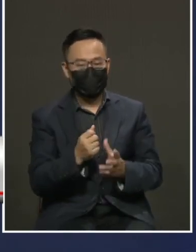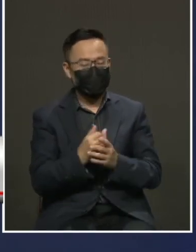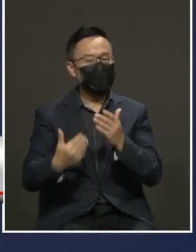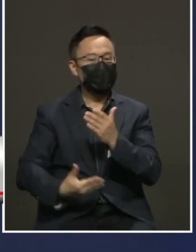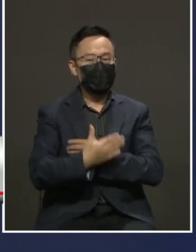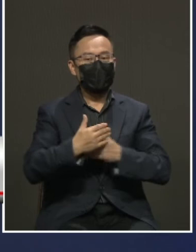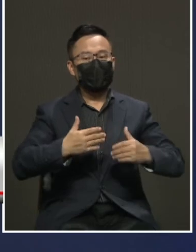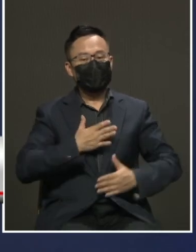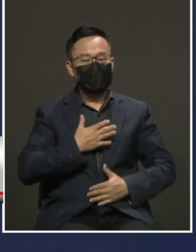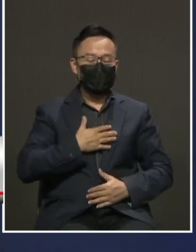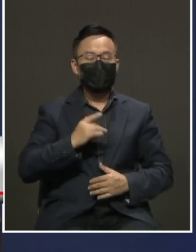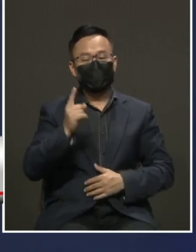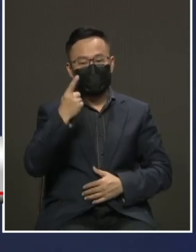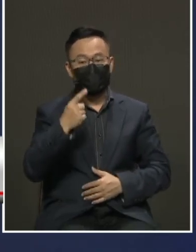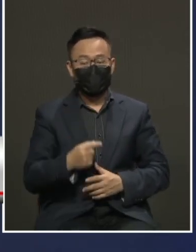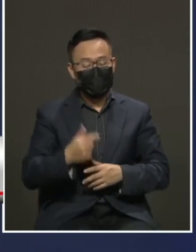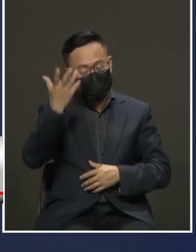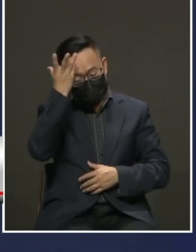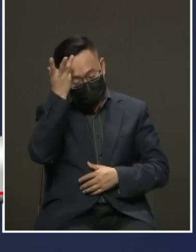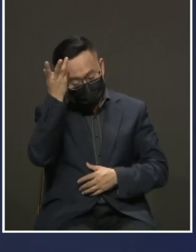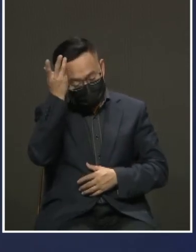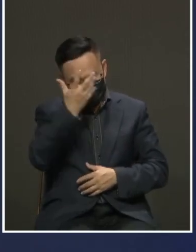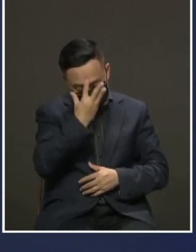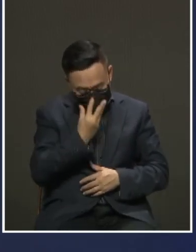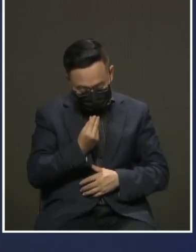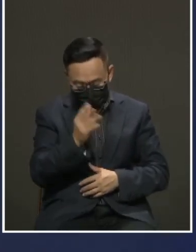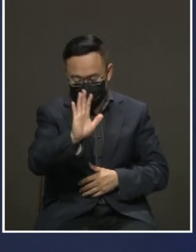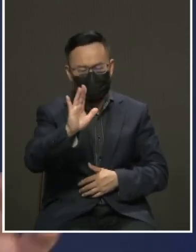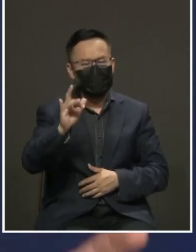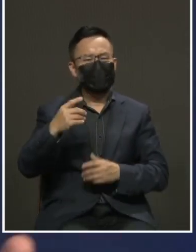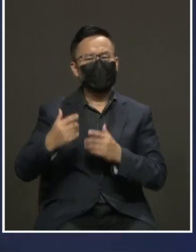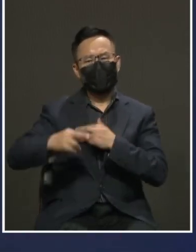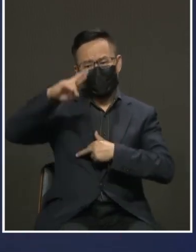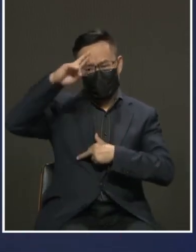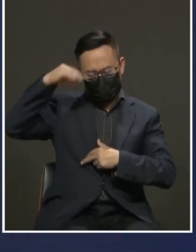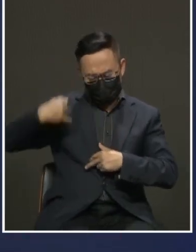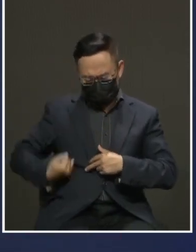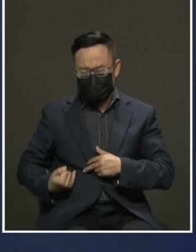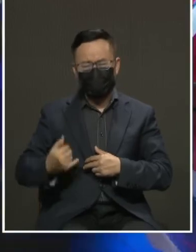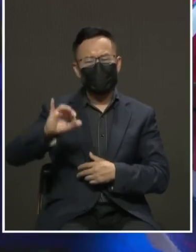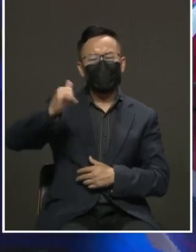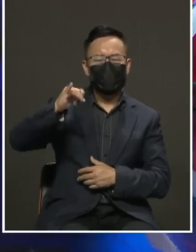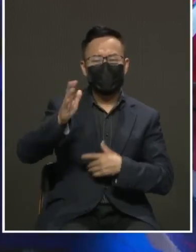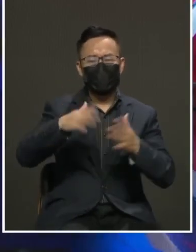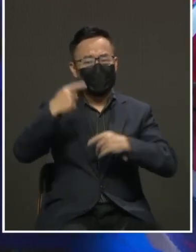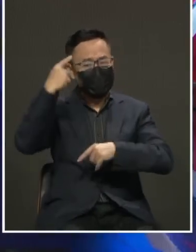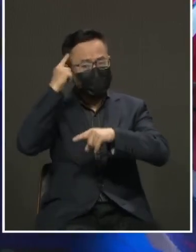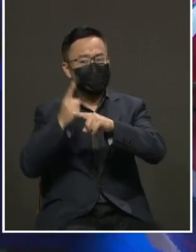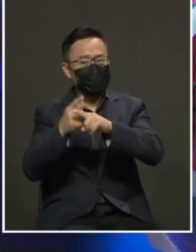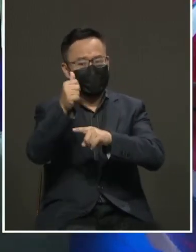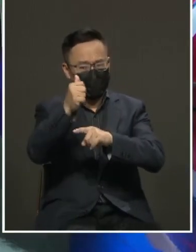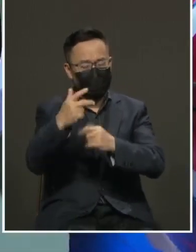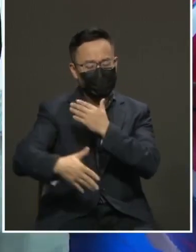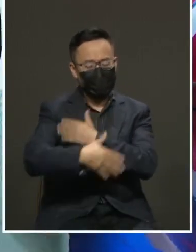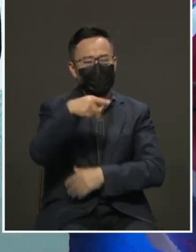ดายเป็นฉันผิดนะที่ฉันมาต้องผ่าไส้ติ่งมันไม่มีใครอยากให้เกิดขึ้นอยู่แล้ว คือไม่มานั่งเศร้านะคะก็มองเป็นแง่ดีไปแล้วกันนะคะสำหรับตัวอัล